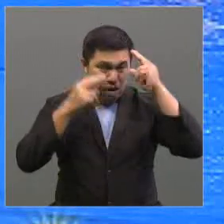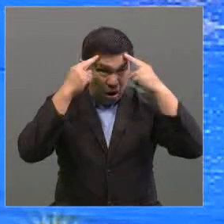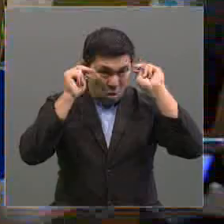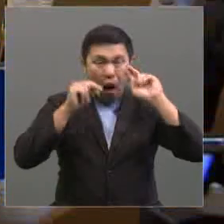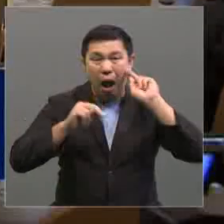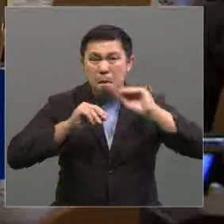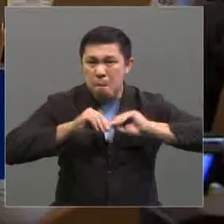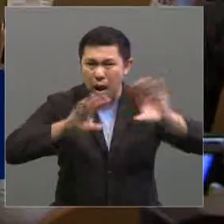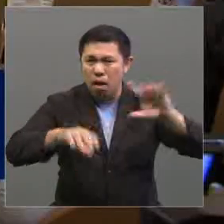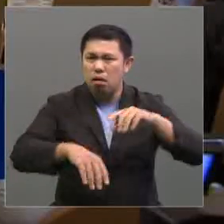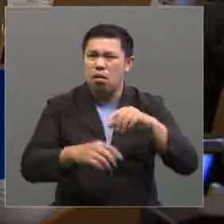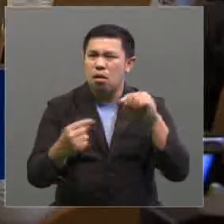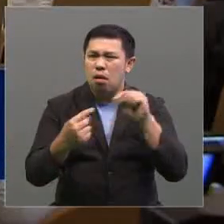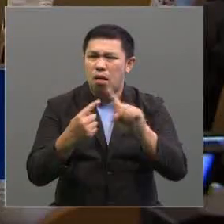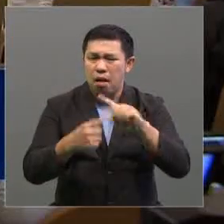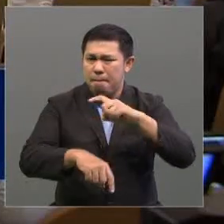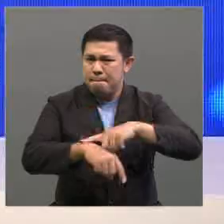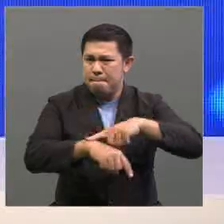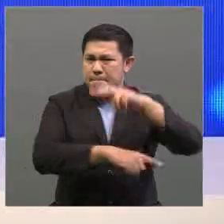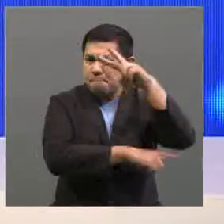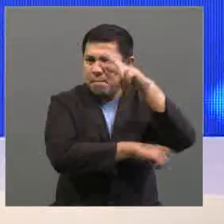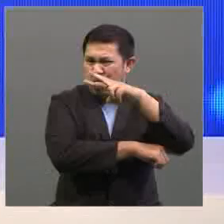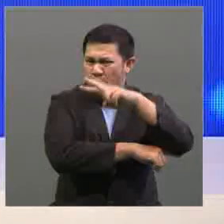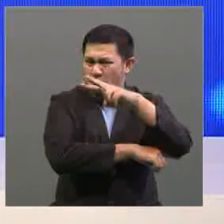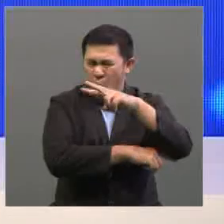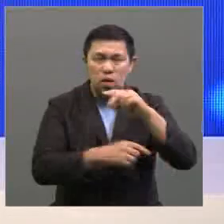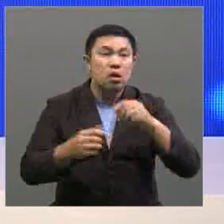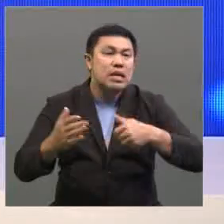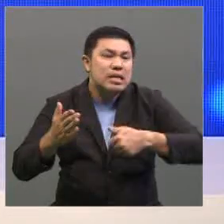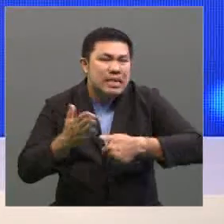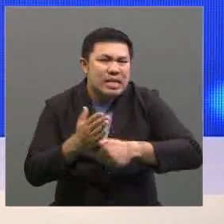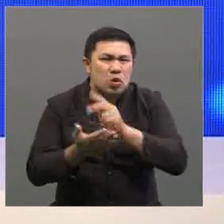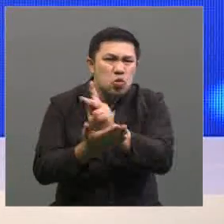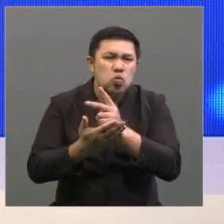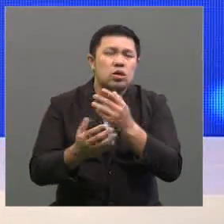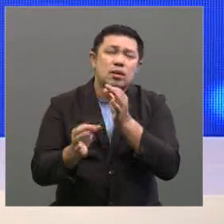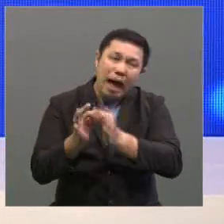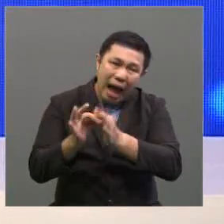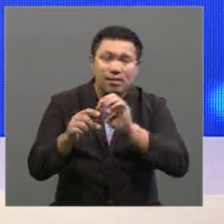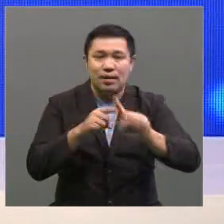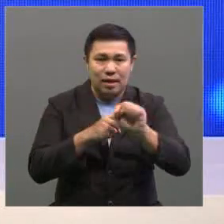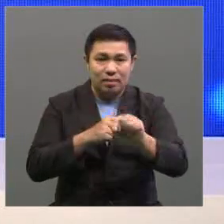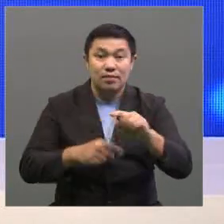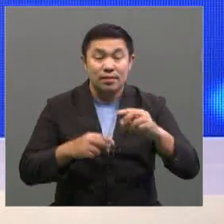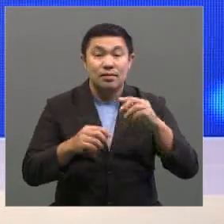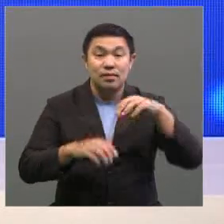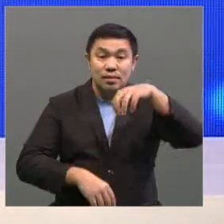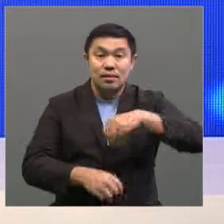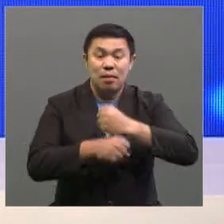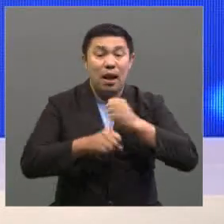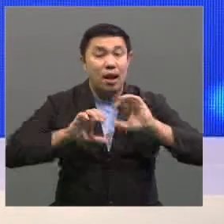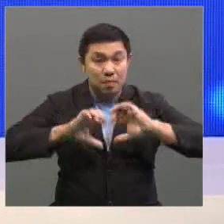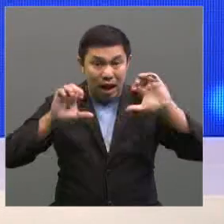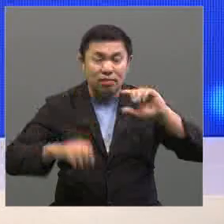แถลงจะเกิดขึ้นในเวลาประมาณ 1400นที่ตึกสันติไมตรีทำเนียบรัฐบาลนะคะนายเศรษฐาทวีศิลป์นายกรัฐมนตรีและ